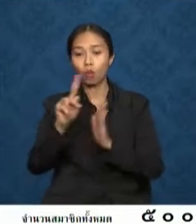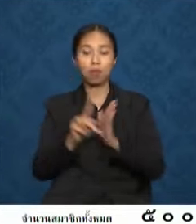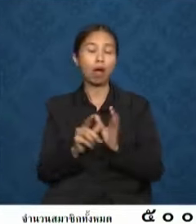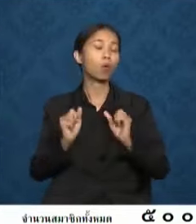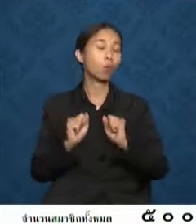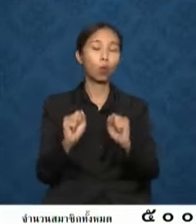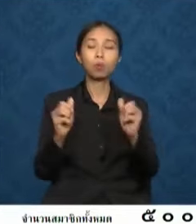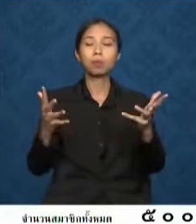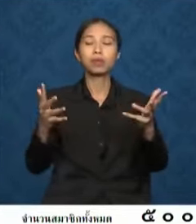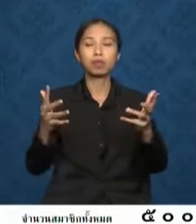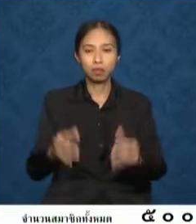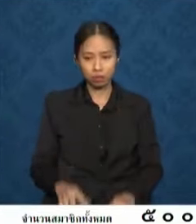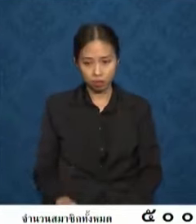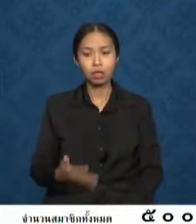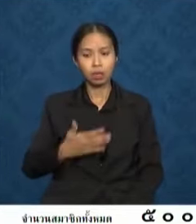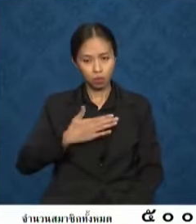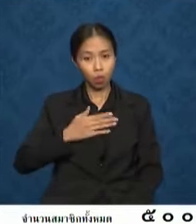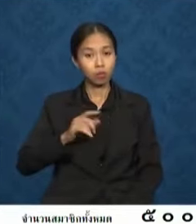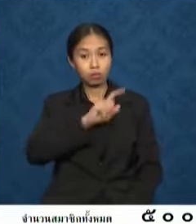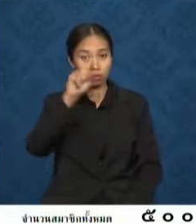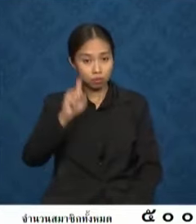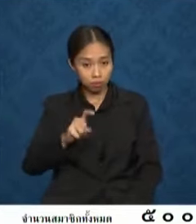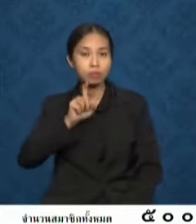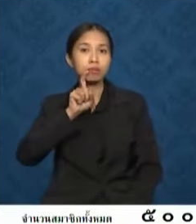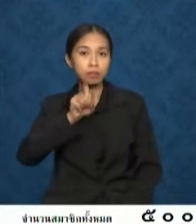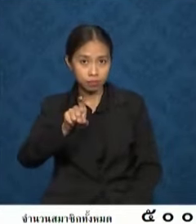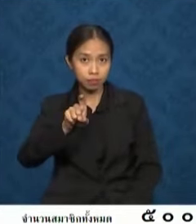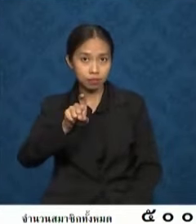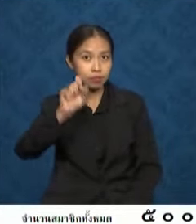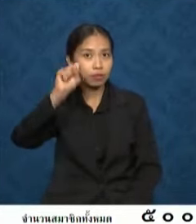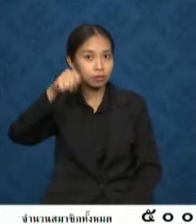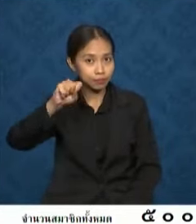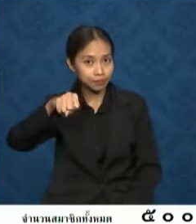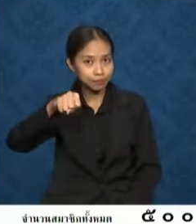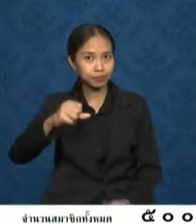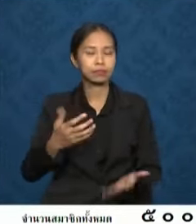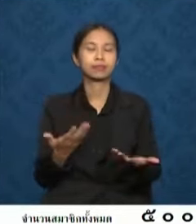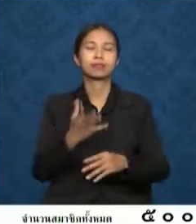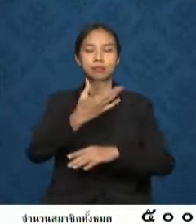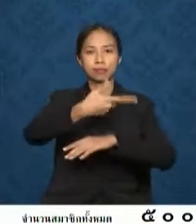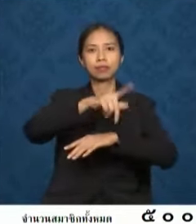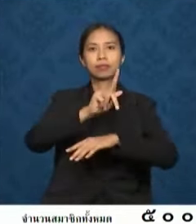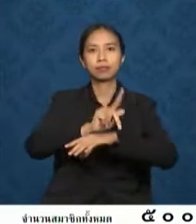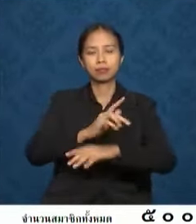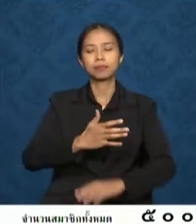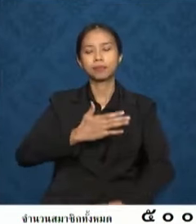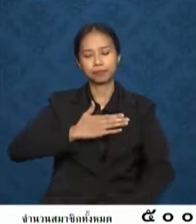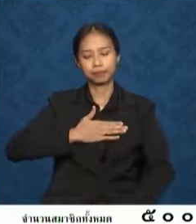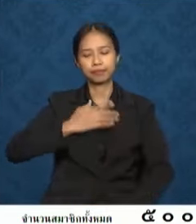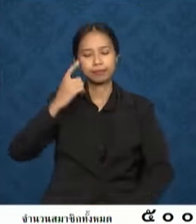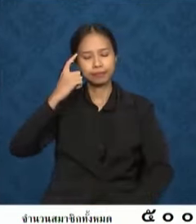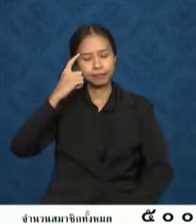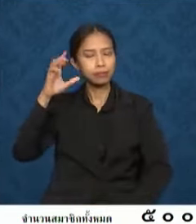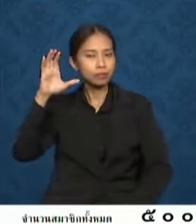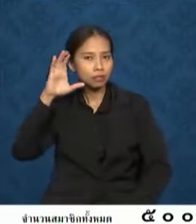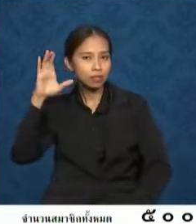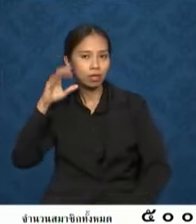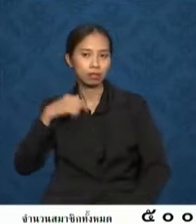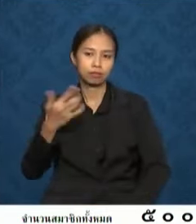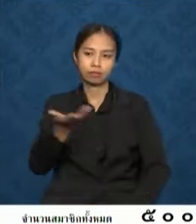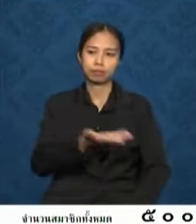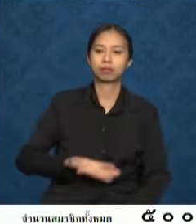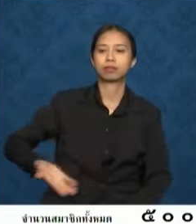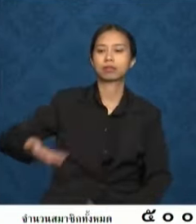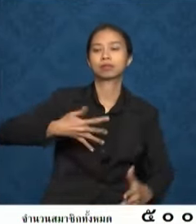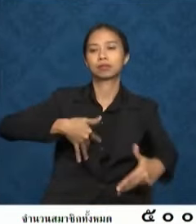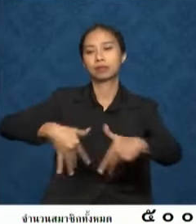หมายผมควรตั้งคำถามแบบนี้บ้างหรือไม่ท่านประธานที่เคารพครับผมเชื่อว่าหลายคนประชา